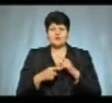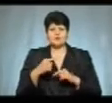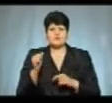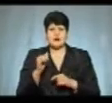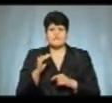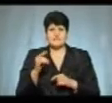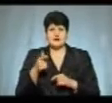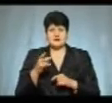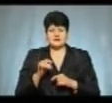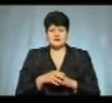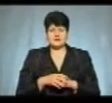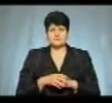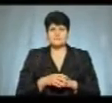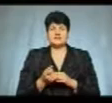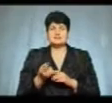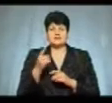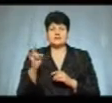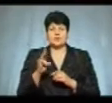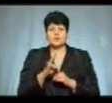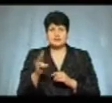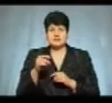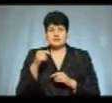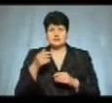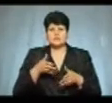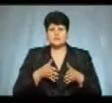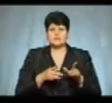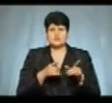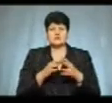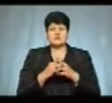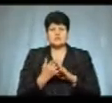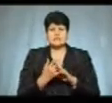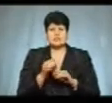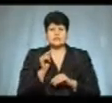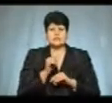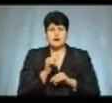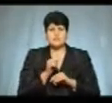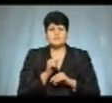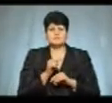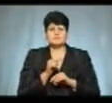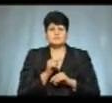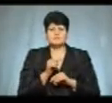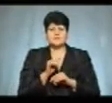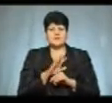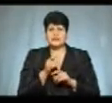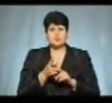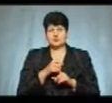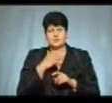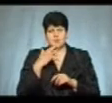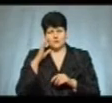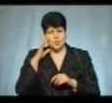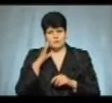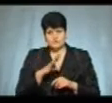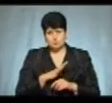Афганістану. Звідки отець родом з того села, там не дуже ж так багато хлопців